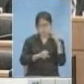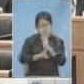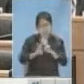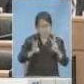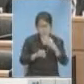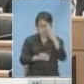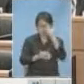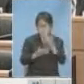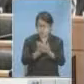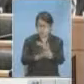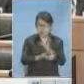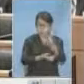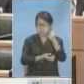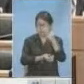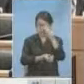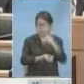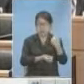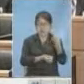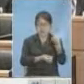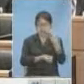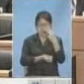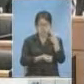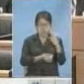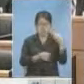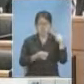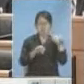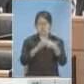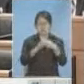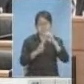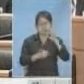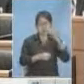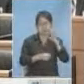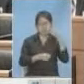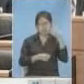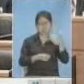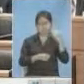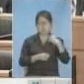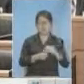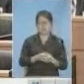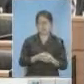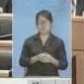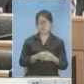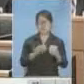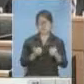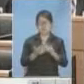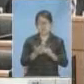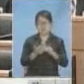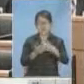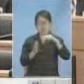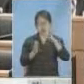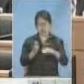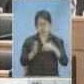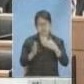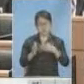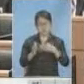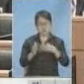แล้วแล้วมีการร้องเรียนกันหลายที่นะครับในงบอย่างนี้เป็นต้นนะครับฉะนั้นเนี่ยในการปรับงบประมาณของผมเนี่